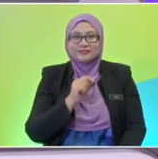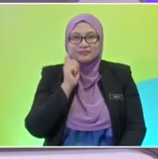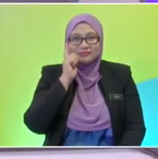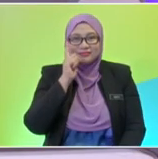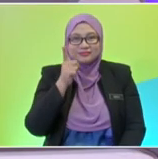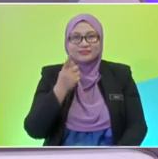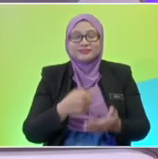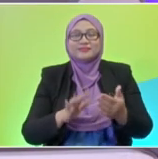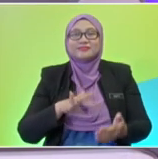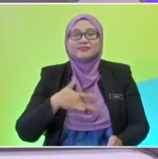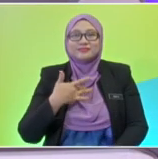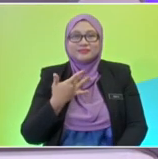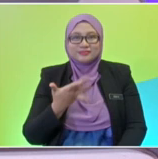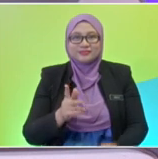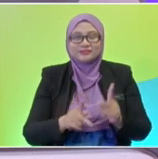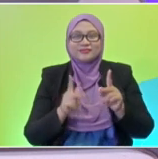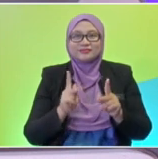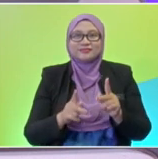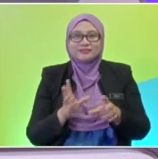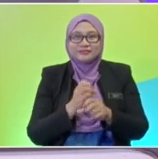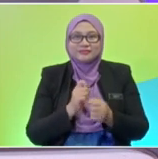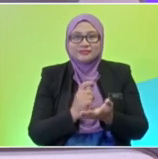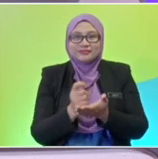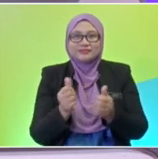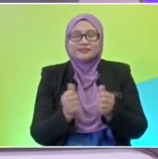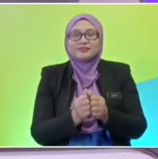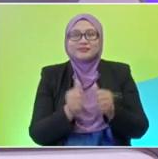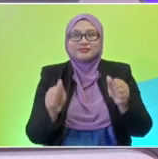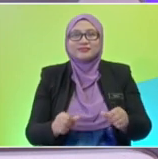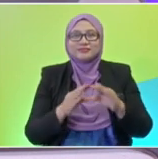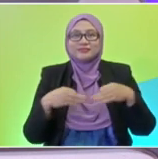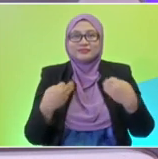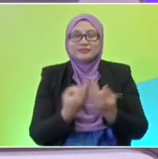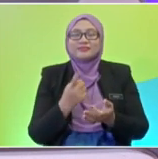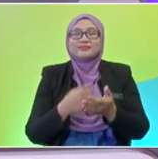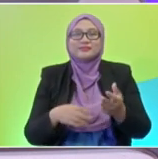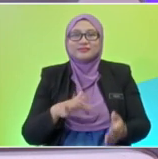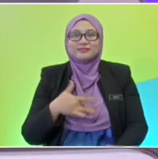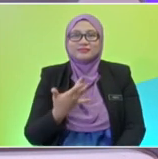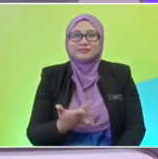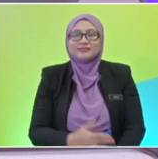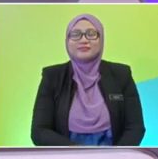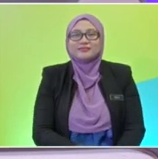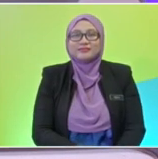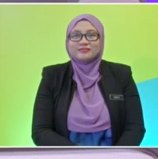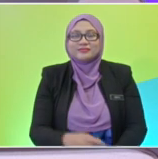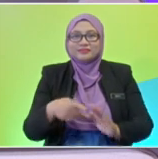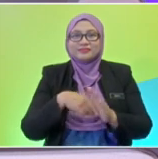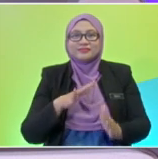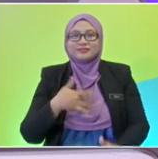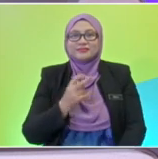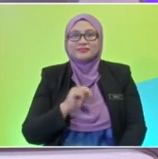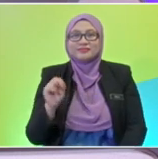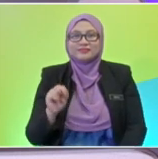bertoleransi bersama dengan halih-alih keluarga kita Oke Apakah perasaan dia oke Coba kita lihat Oke perasaan apabila